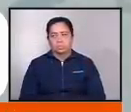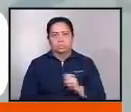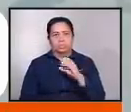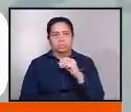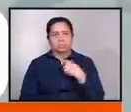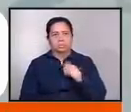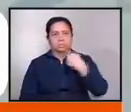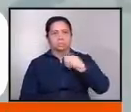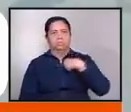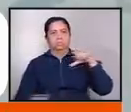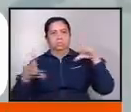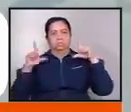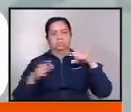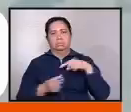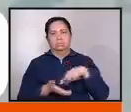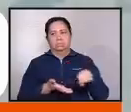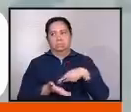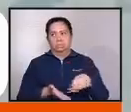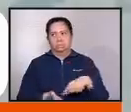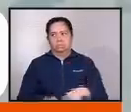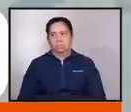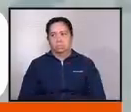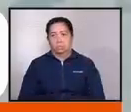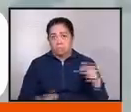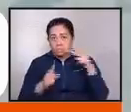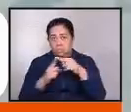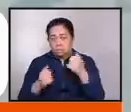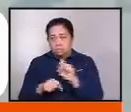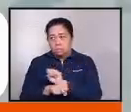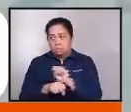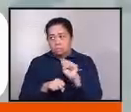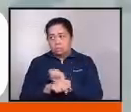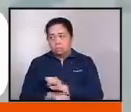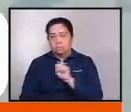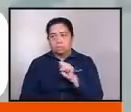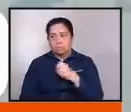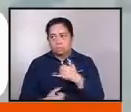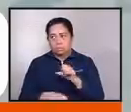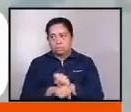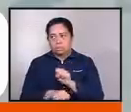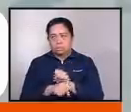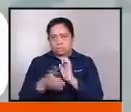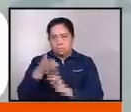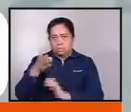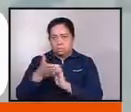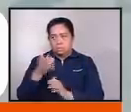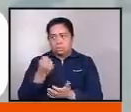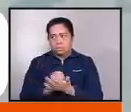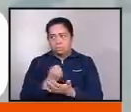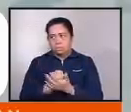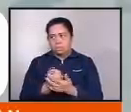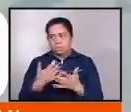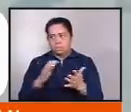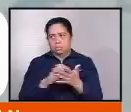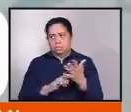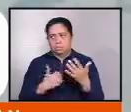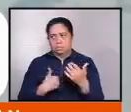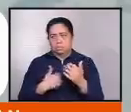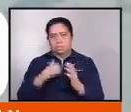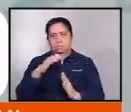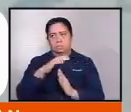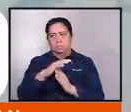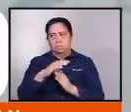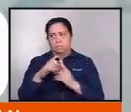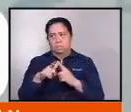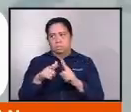po yung pinagbayad. So, hanggang ngayon, empleyado ka pa nila? Apo. Kinakaltas sa yung sweldo? Kinaltas ito na po ngayong cut-off.